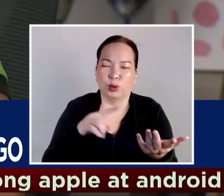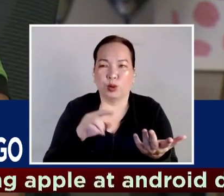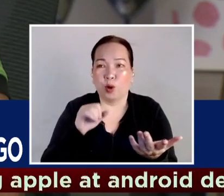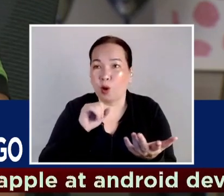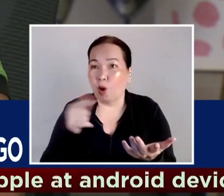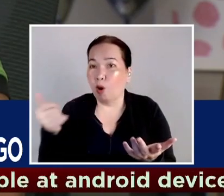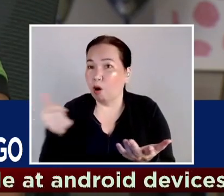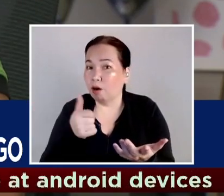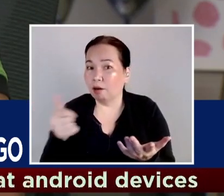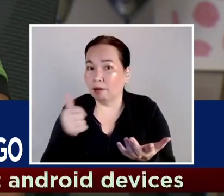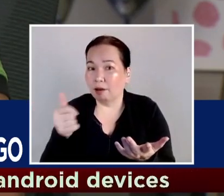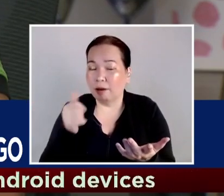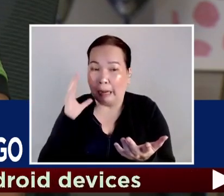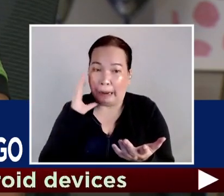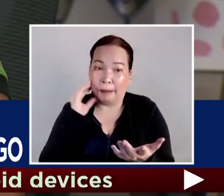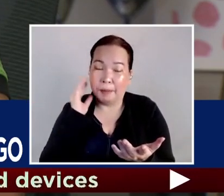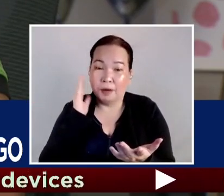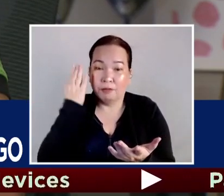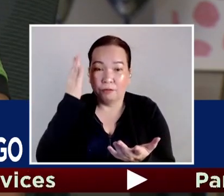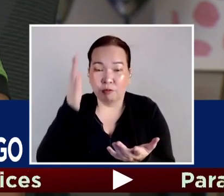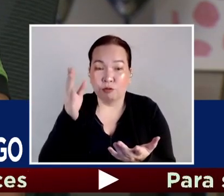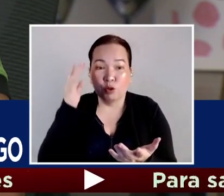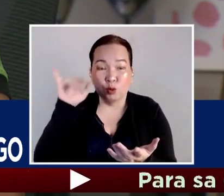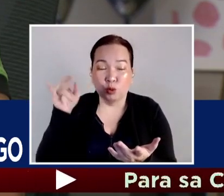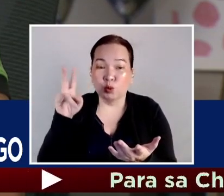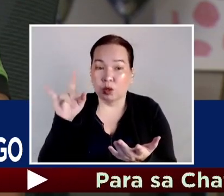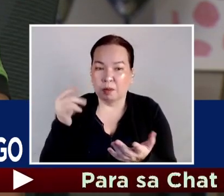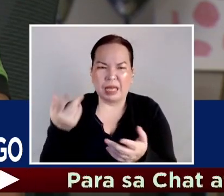on July, possibly, no, na